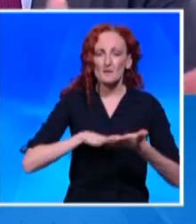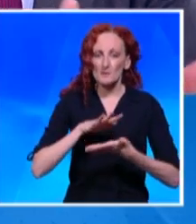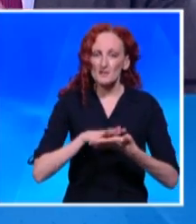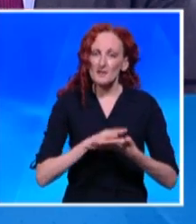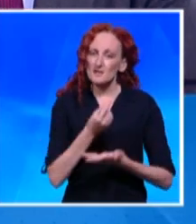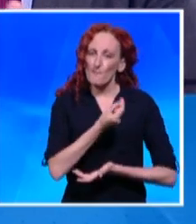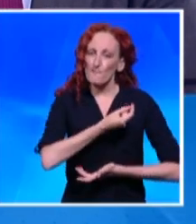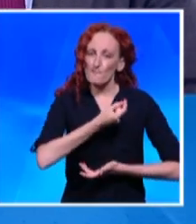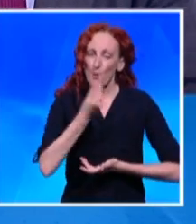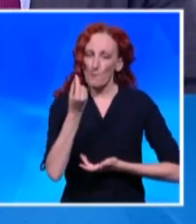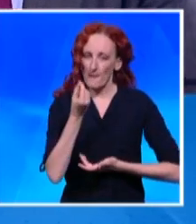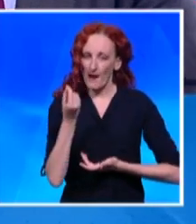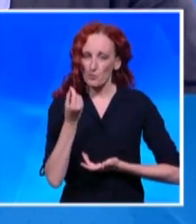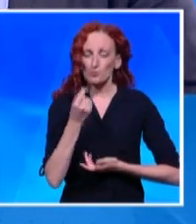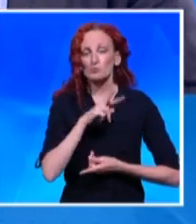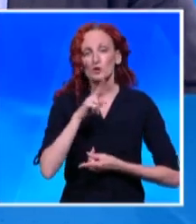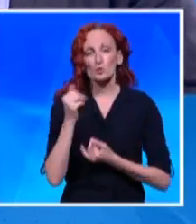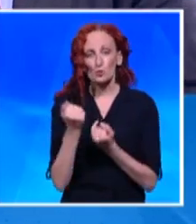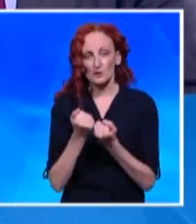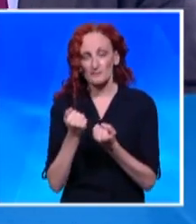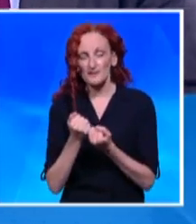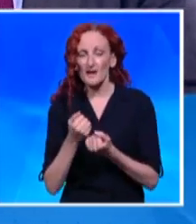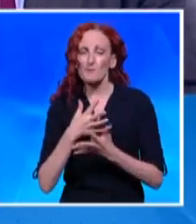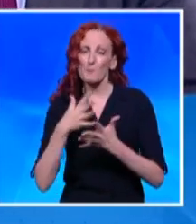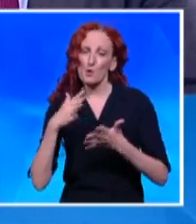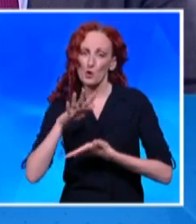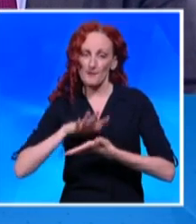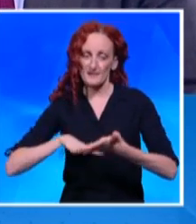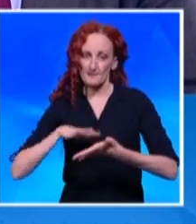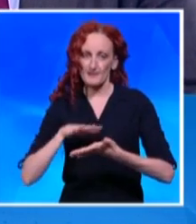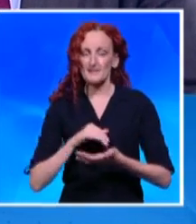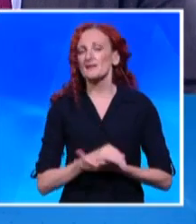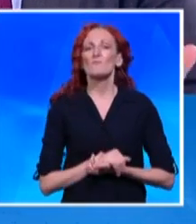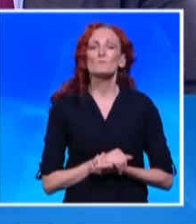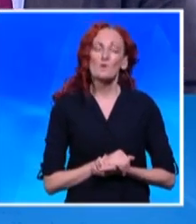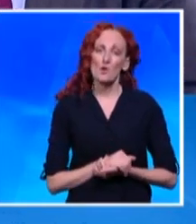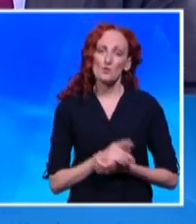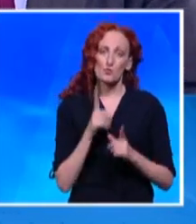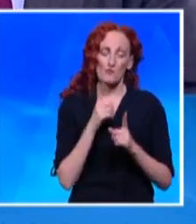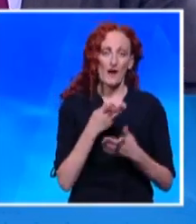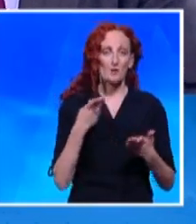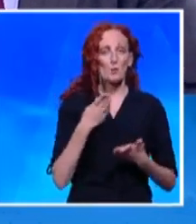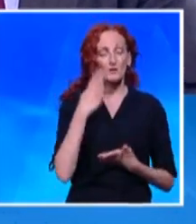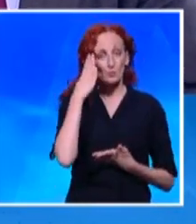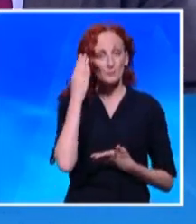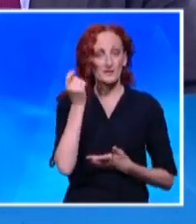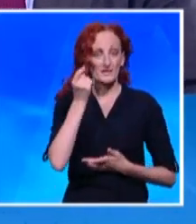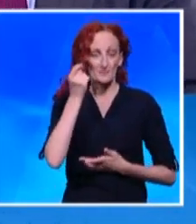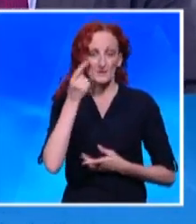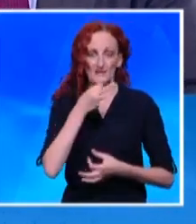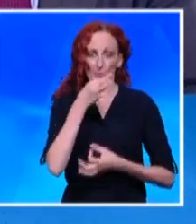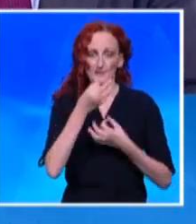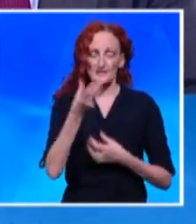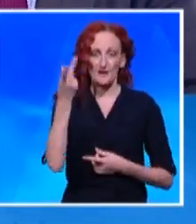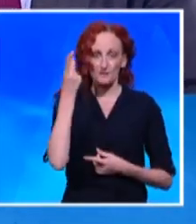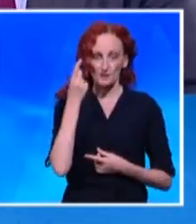минимални, вече са отечени, на други места са по-концентрирани. Това, което и министър-председателя каза вчера, е,